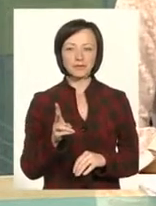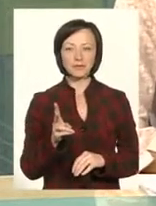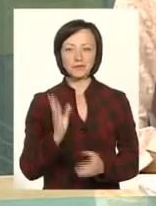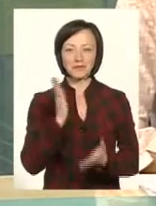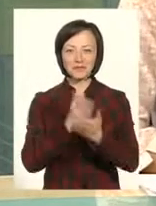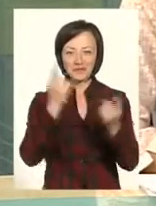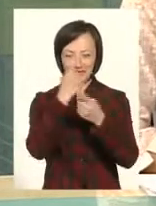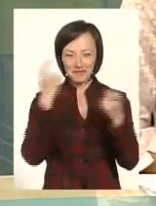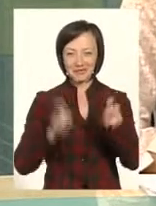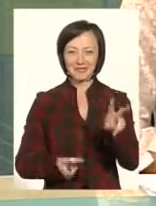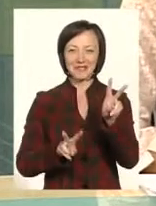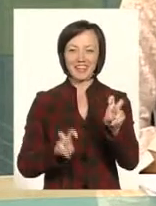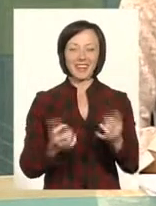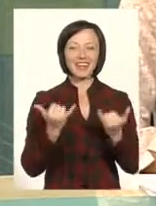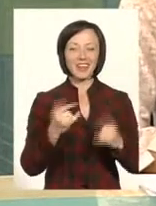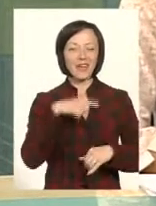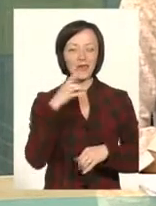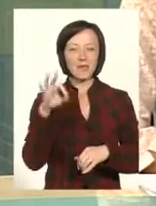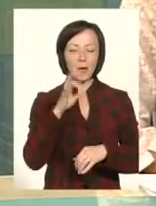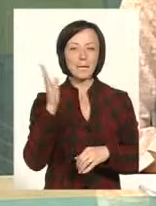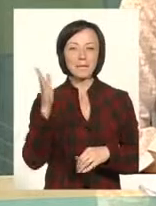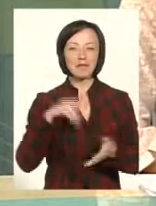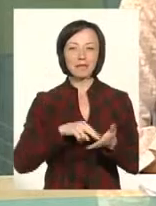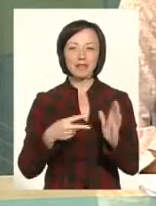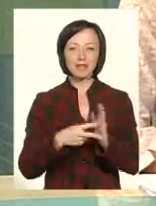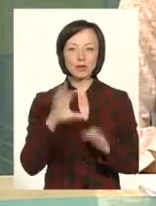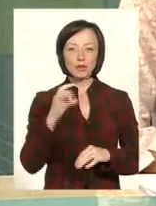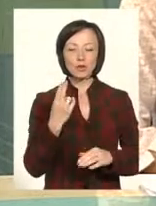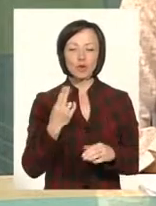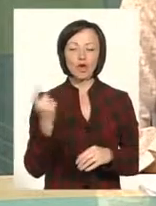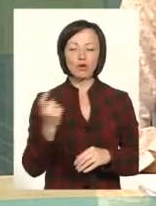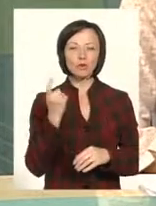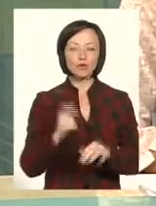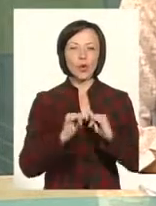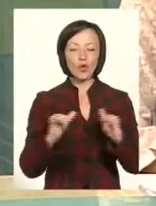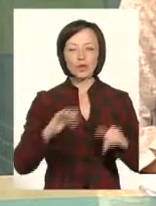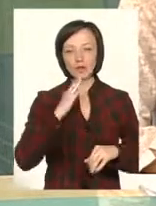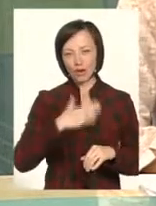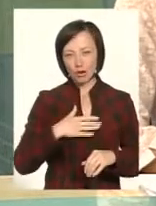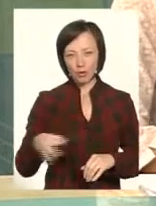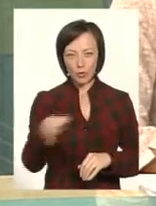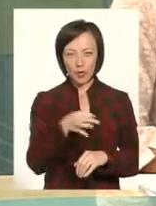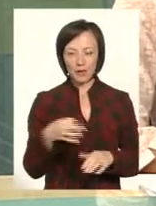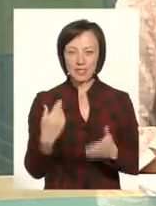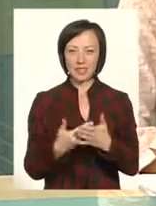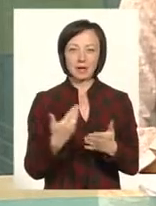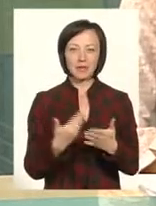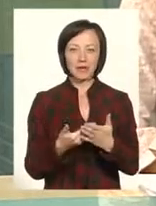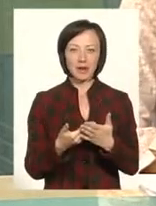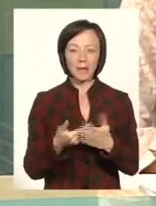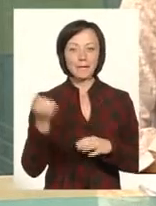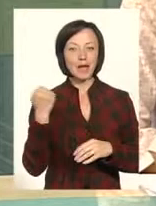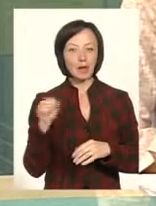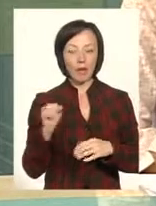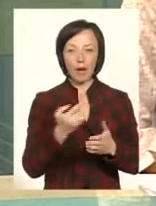В прямому ефірі тема, і нині говоримо про перспективи соціально-економічного розвитку нашого краю на прикладі